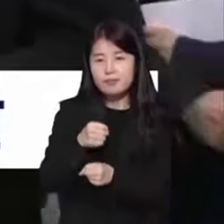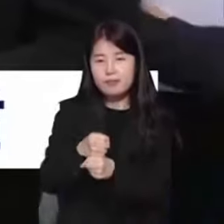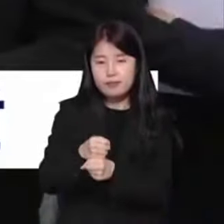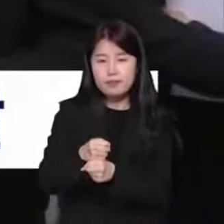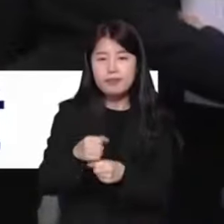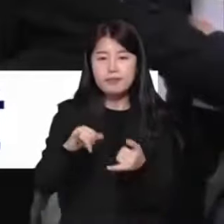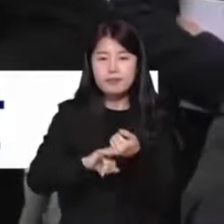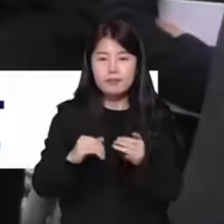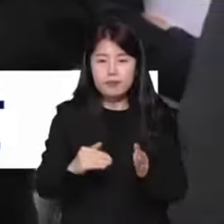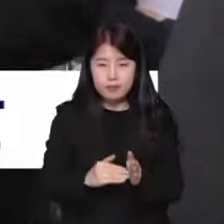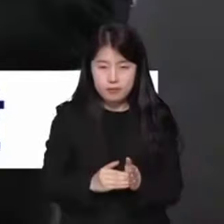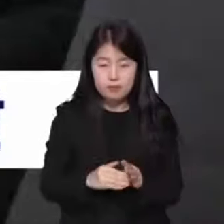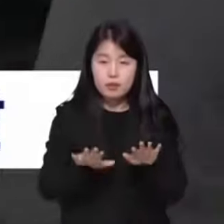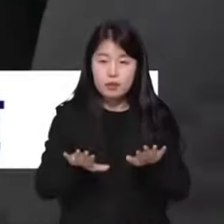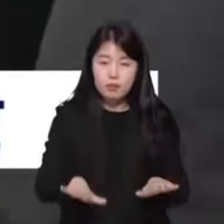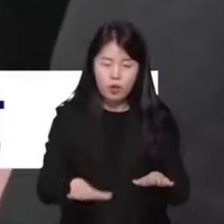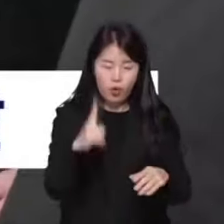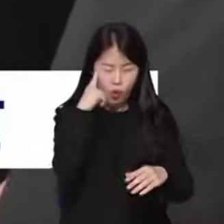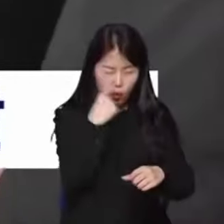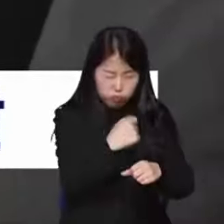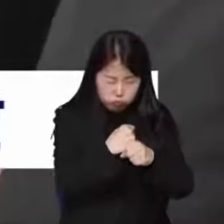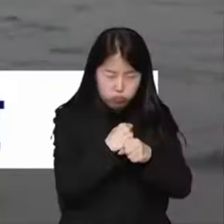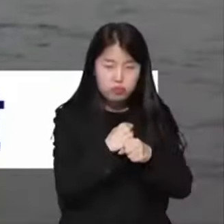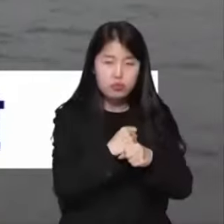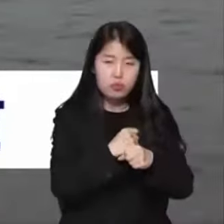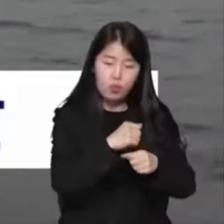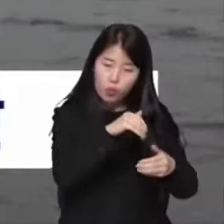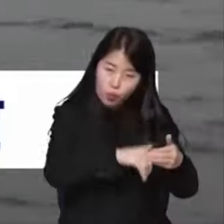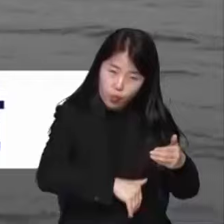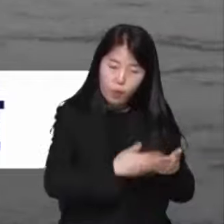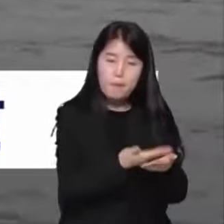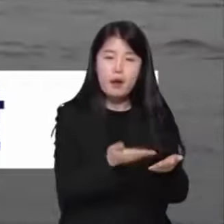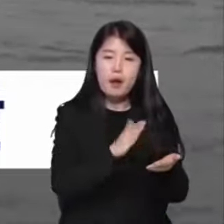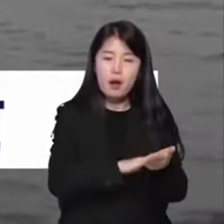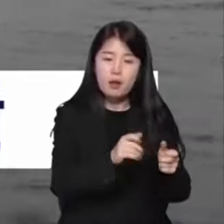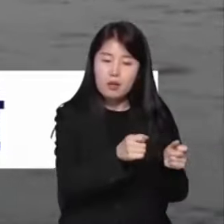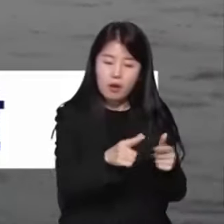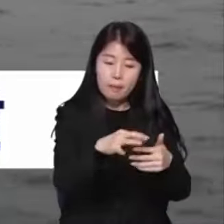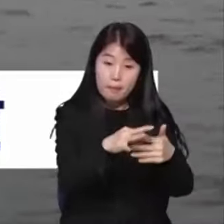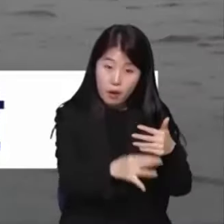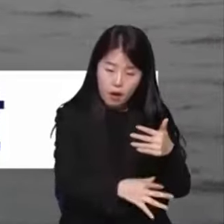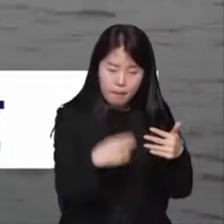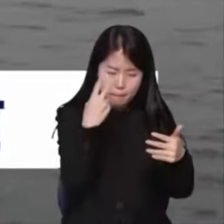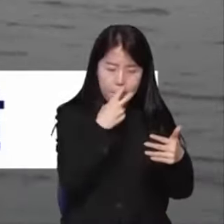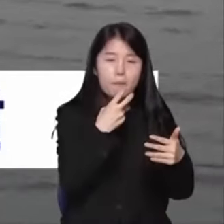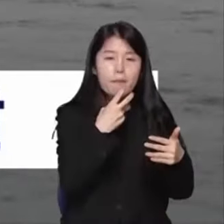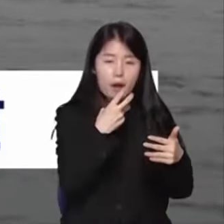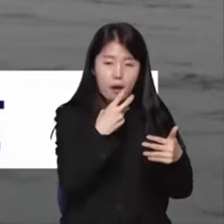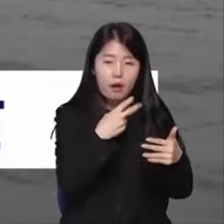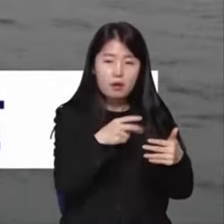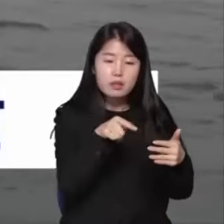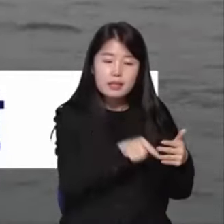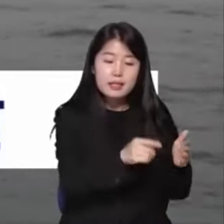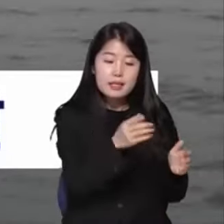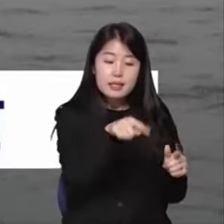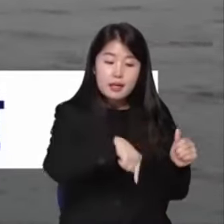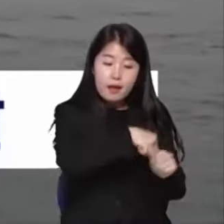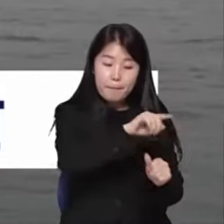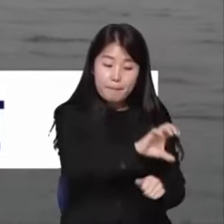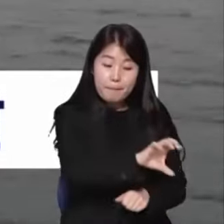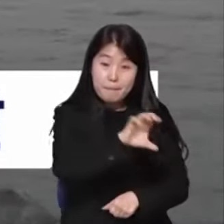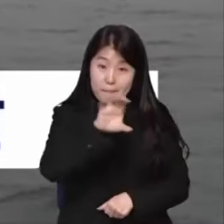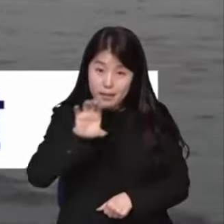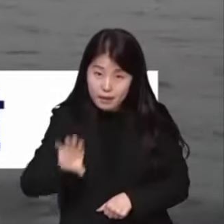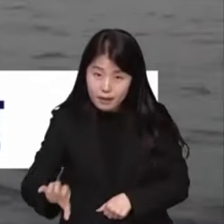오덴세항을 방문해 연구개발부터 유지보수에 이르는 해상풍력의 전주기 산업 생태계를 확인한 뒤 오덴세항을 롤모델로